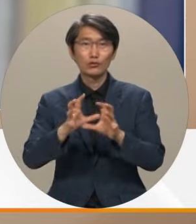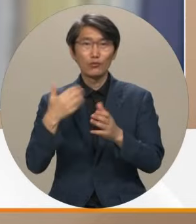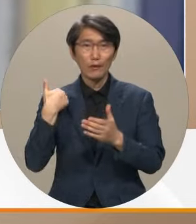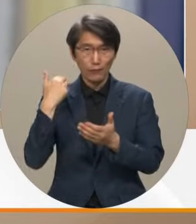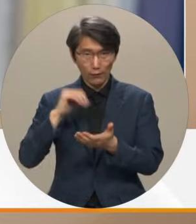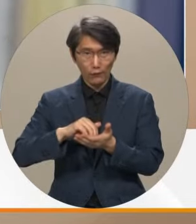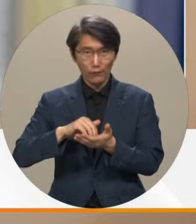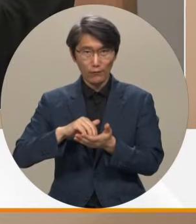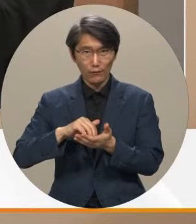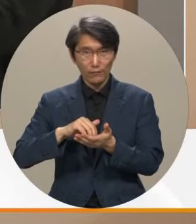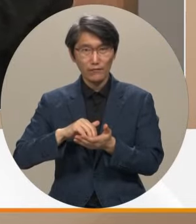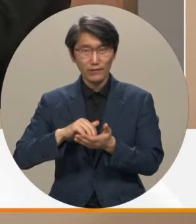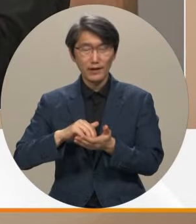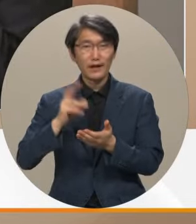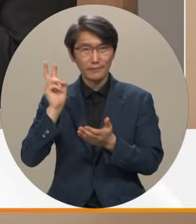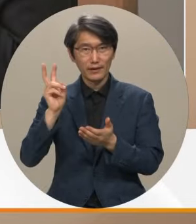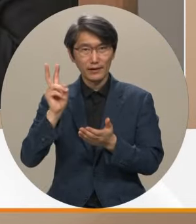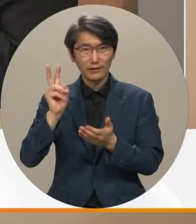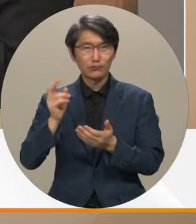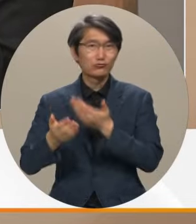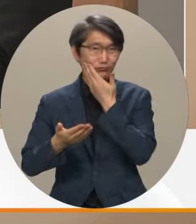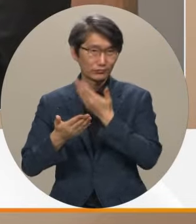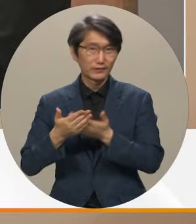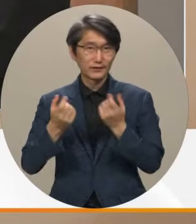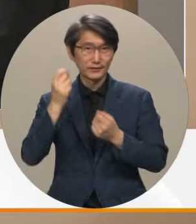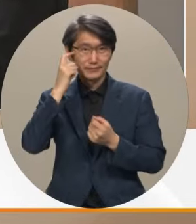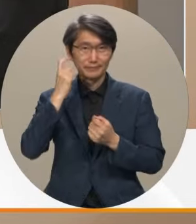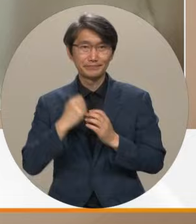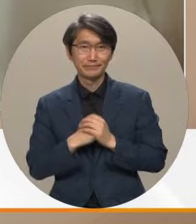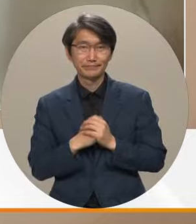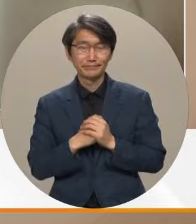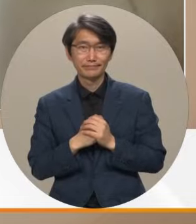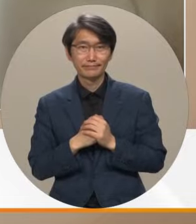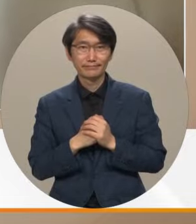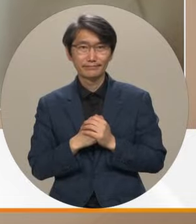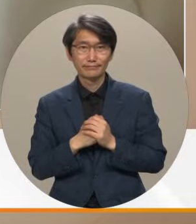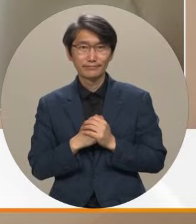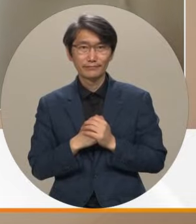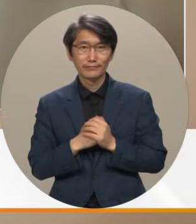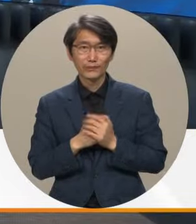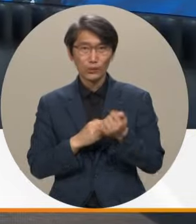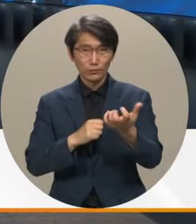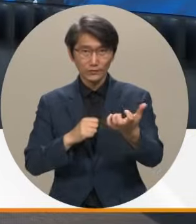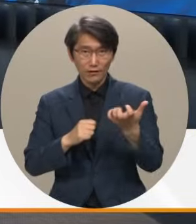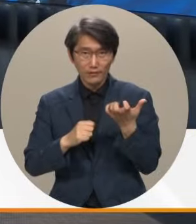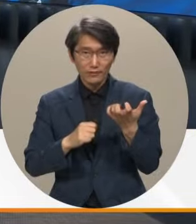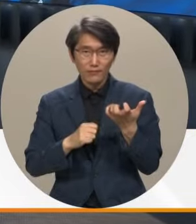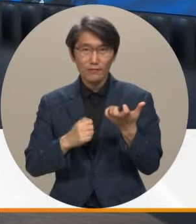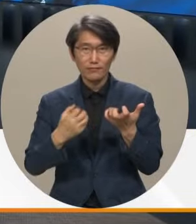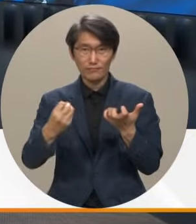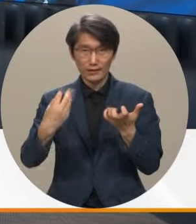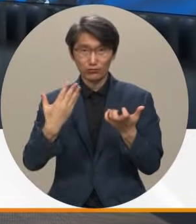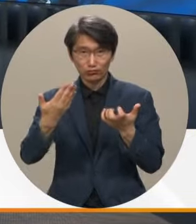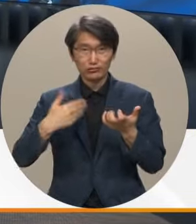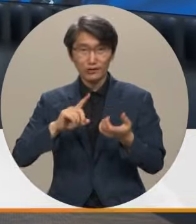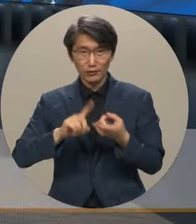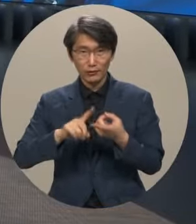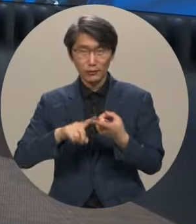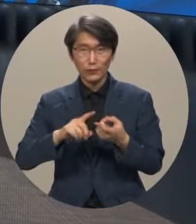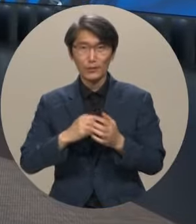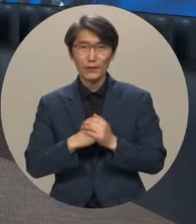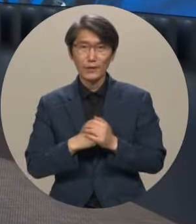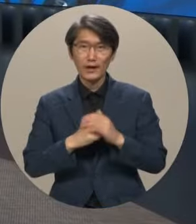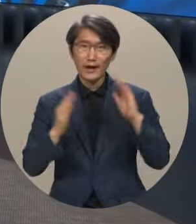회복이랄까요? 아마도 그게 굉장히 중요한 것 같은 생각이 듭니다. 네, 조금 전에도 조금 언급을 해주셨습니다만